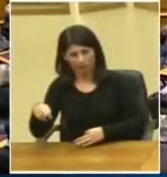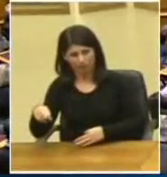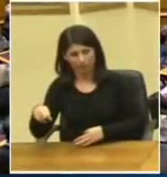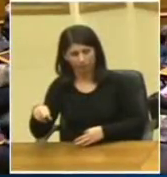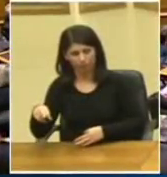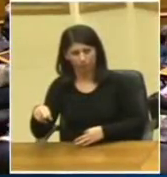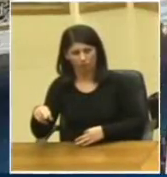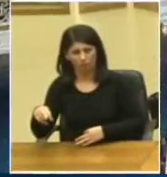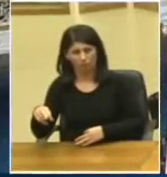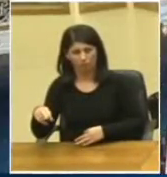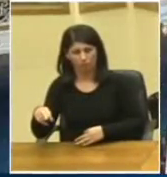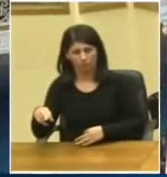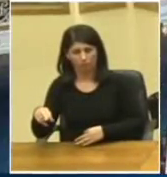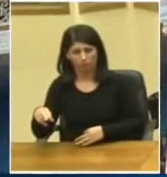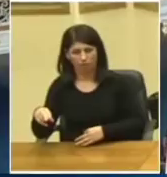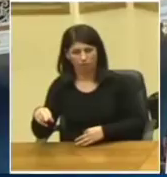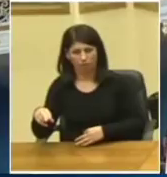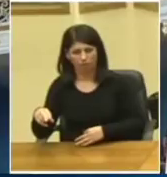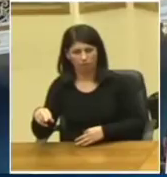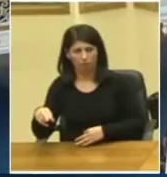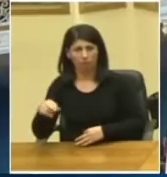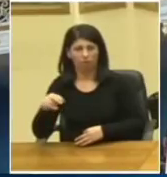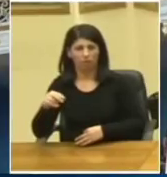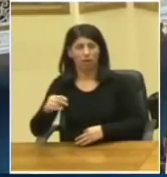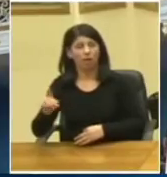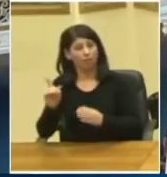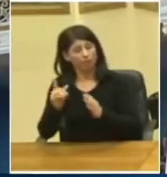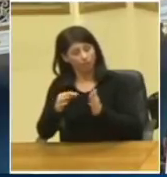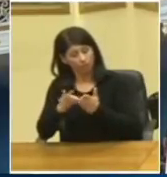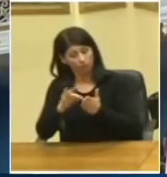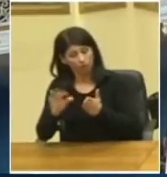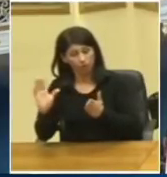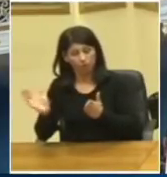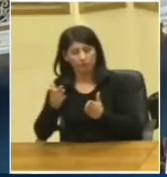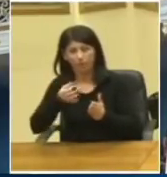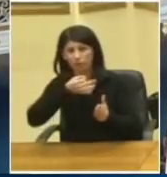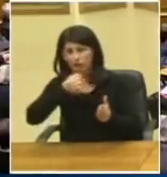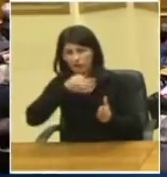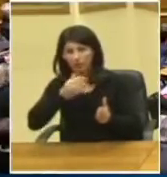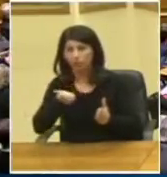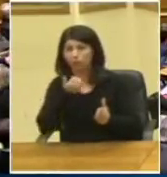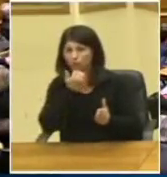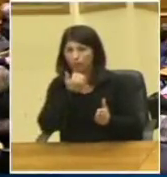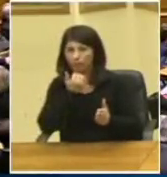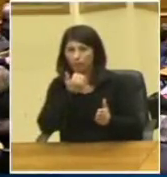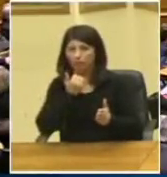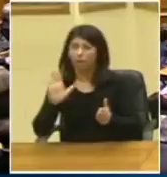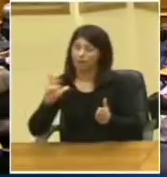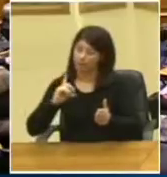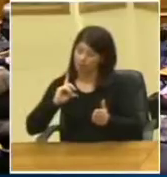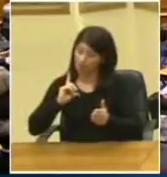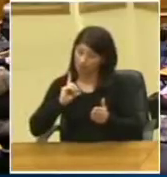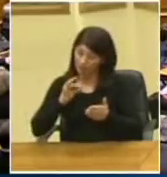Ο κύριος, θα πω και για το διατάφτα, και τα βλέπαμε να με διορθώνετε όταν πιστεύετε ότι κάνω αναλεκτικό σφάλμα. Όχι να με